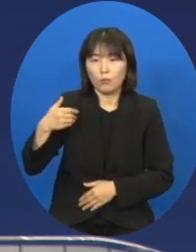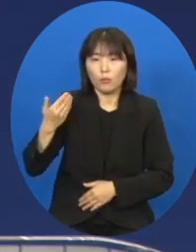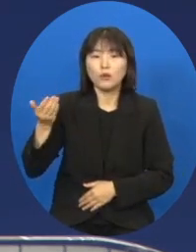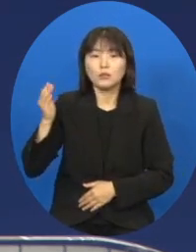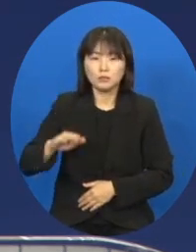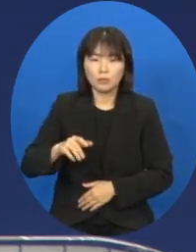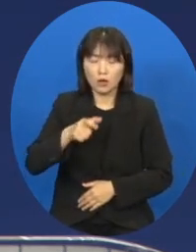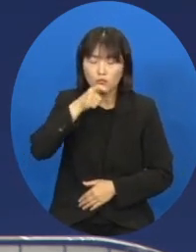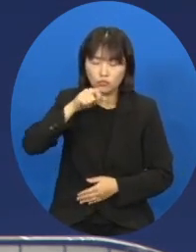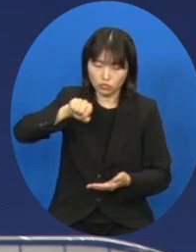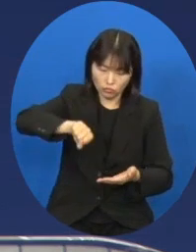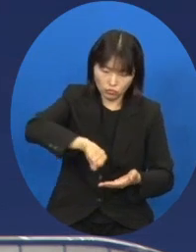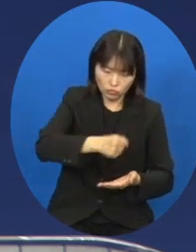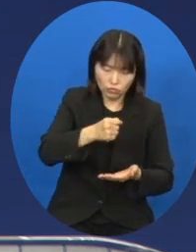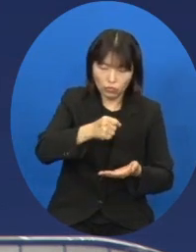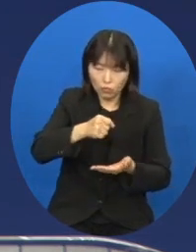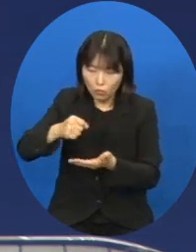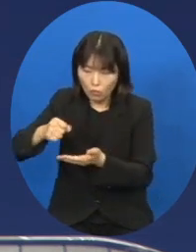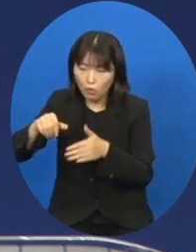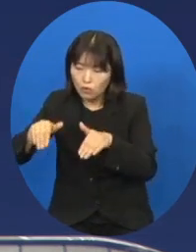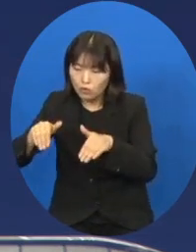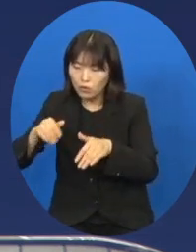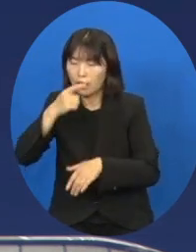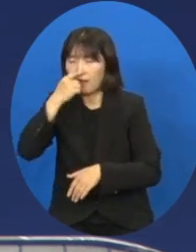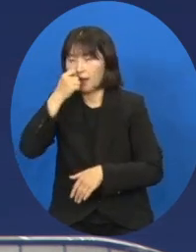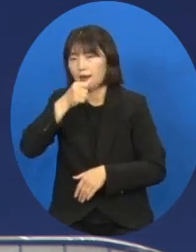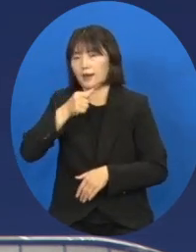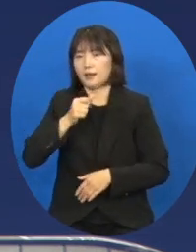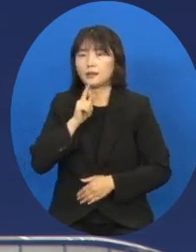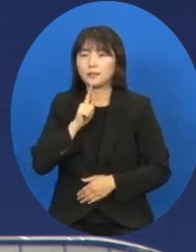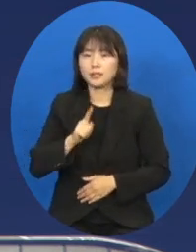못하였으나 물을 떠온 일꾼들은 알았다 그랬습니다.